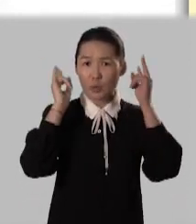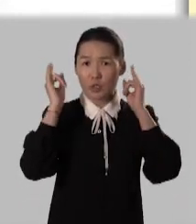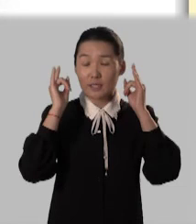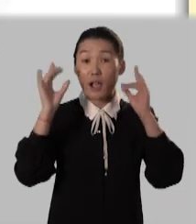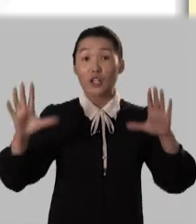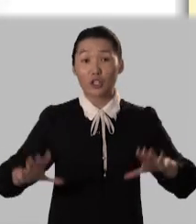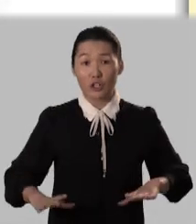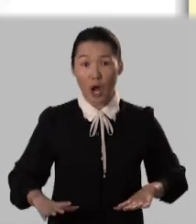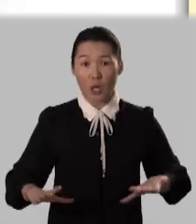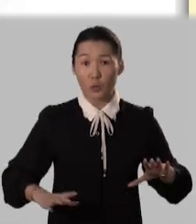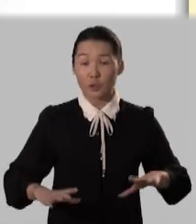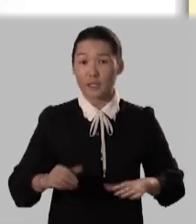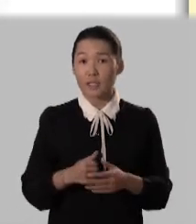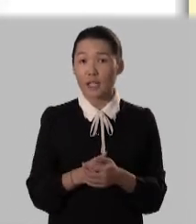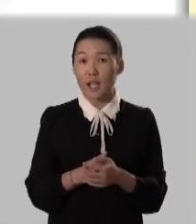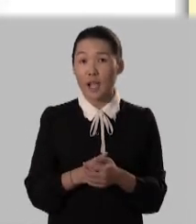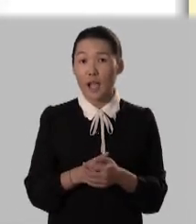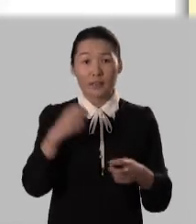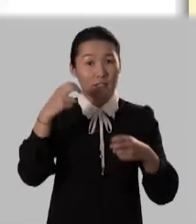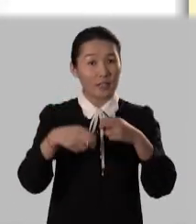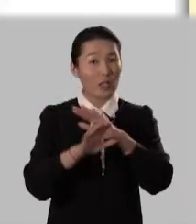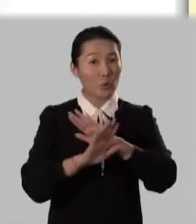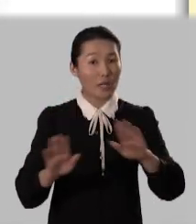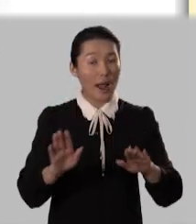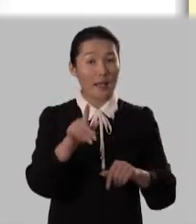не нарушайте вижу